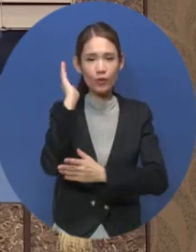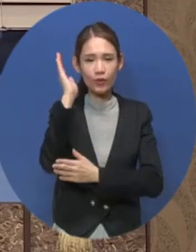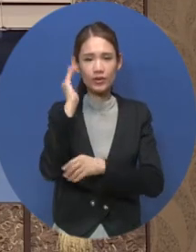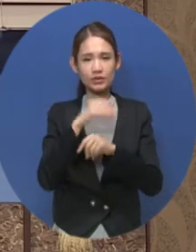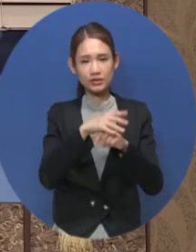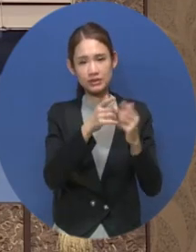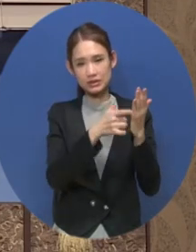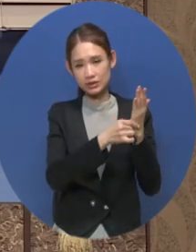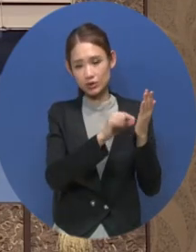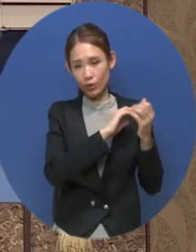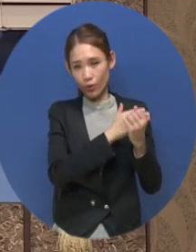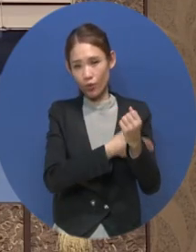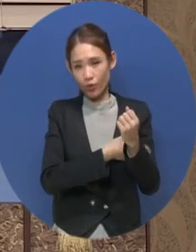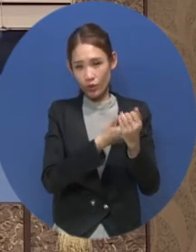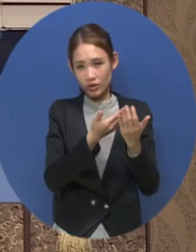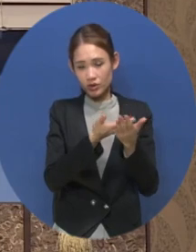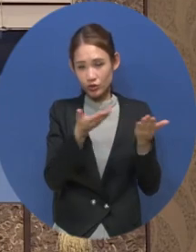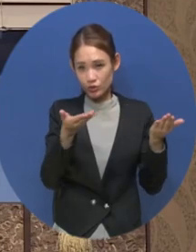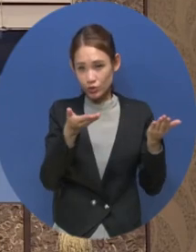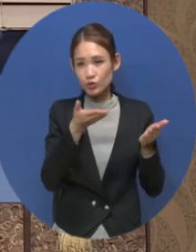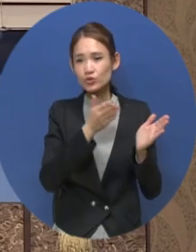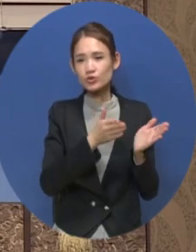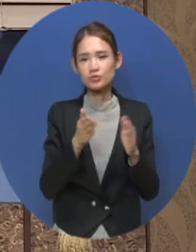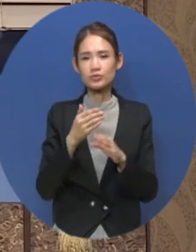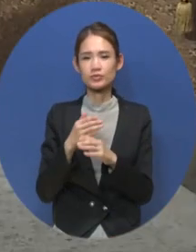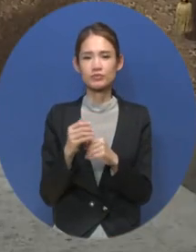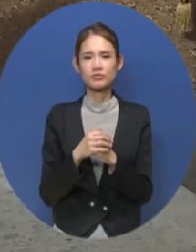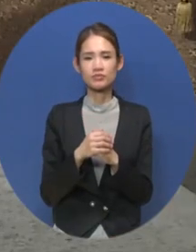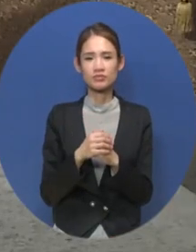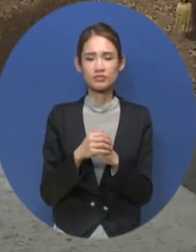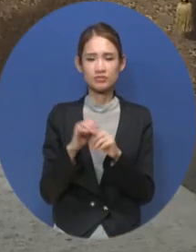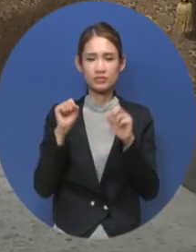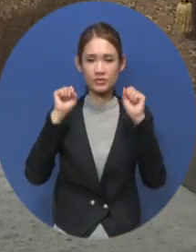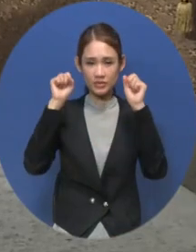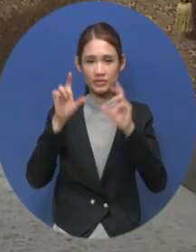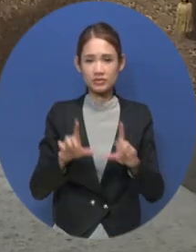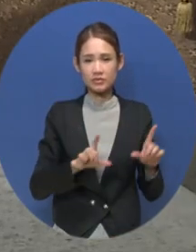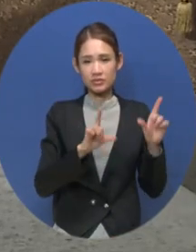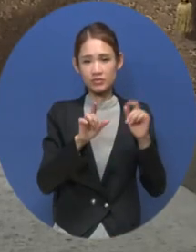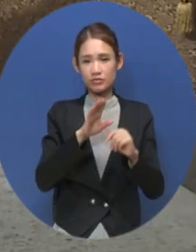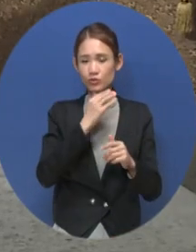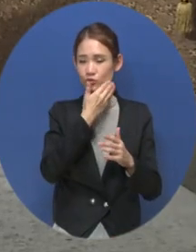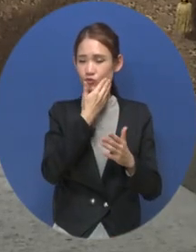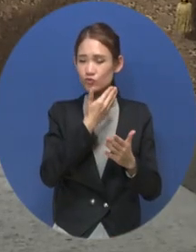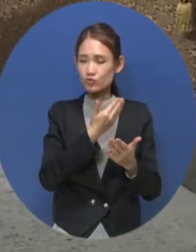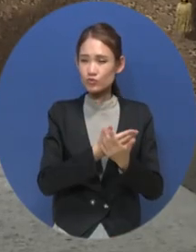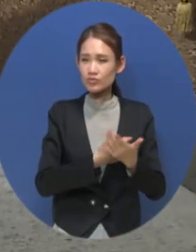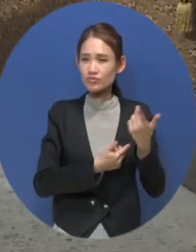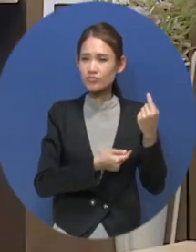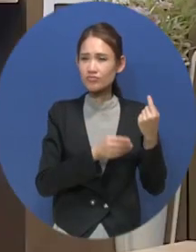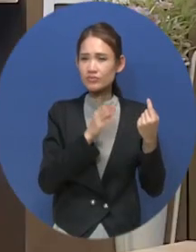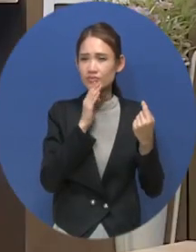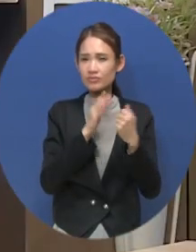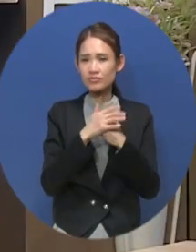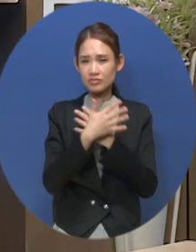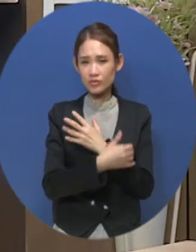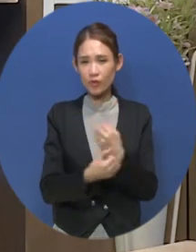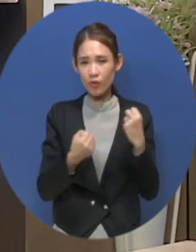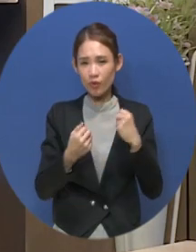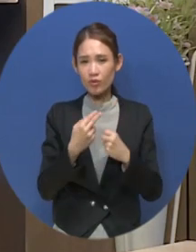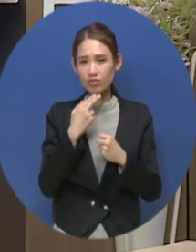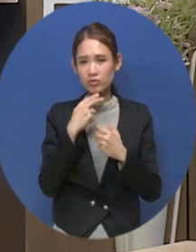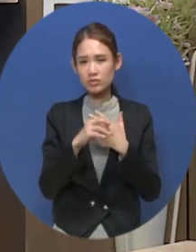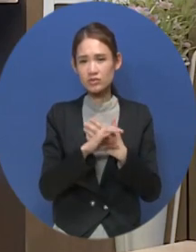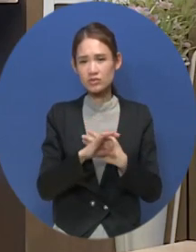강좌 이용권을 이용할 수 있도록 준비를 네. 하고 있습니다. 정말 네. 이 생활체육은 정말 중요한 부분이잖아요. 건강하지 않으면 뭐